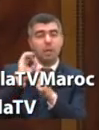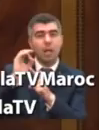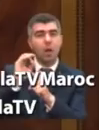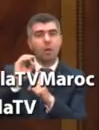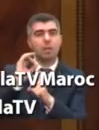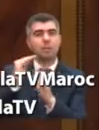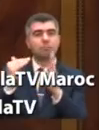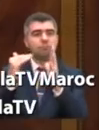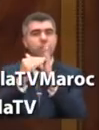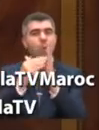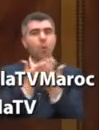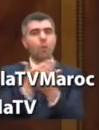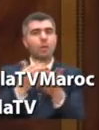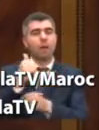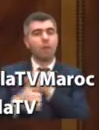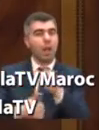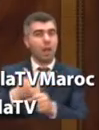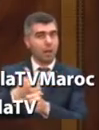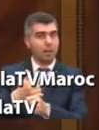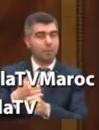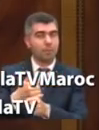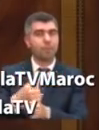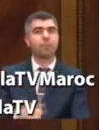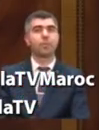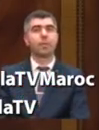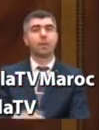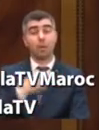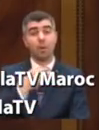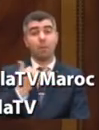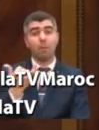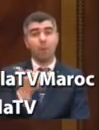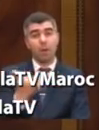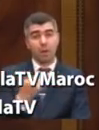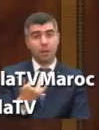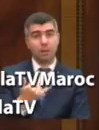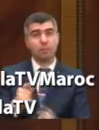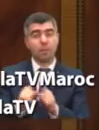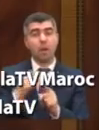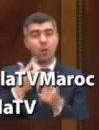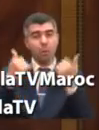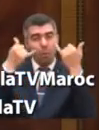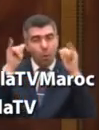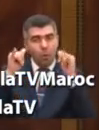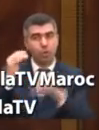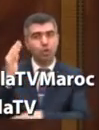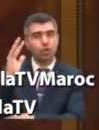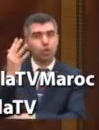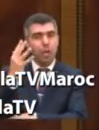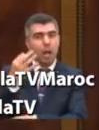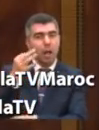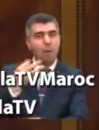اللي كنا فيه السنه الماضيه وهذا انا كنعتبره لانه جد مهم لان القطاع المشيه مزيانه الاشجار المثمره